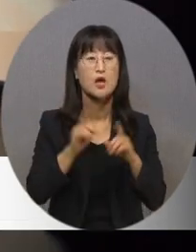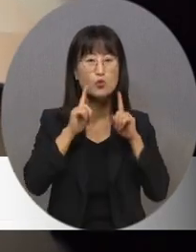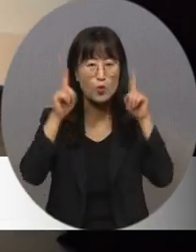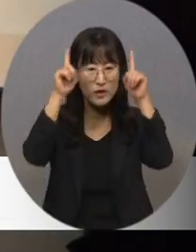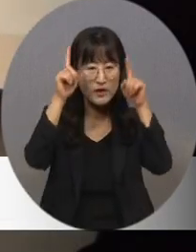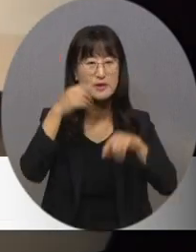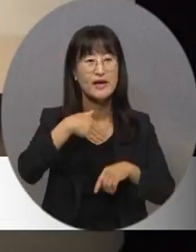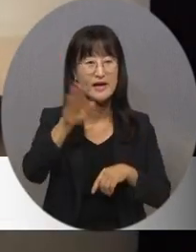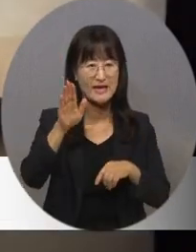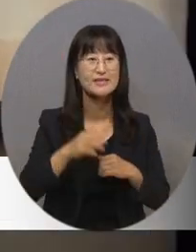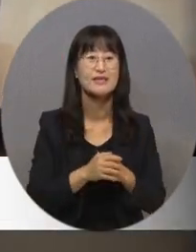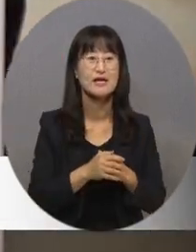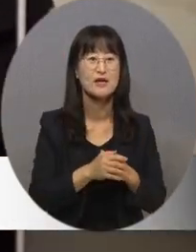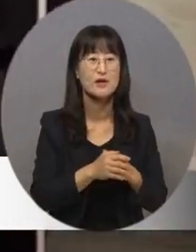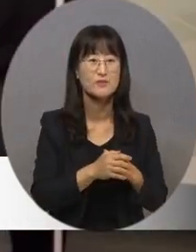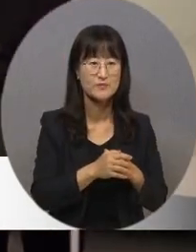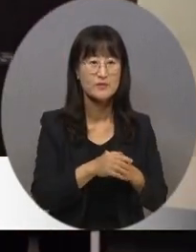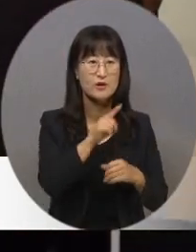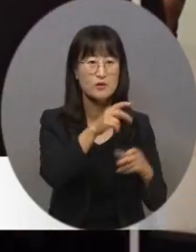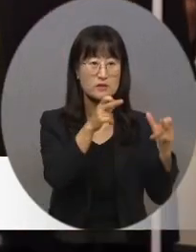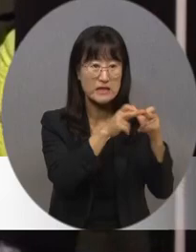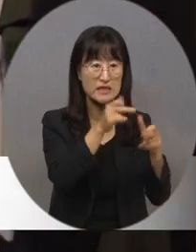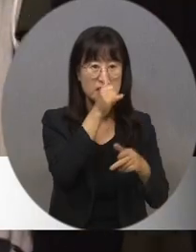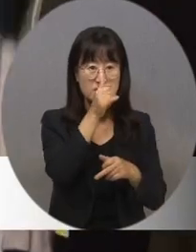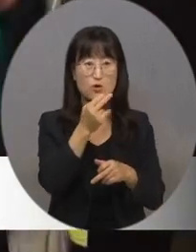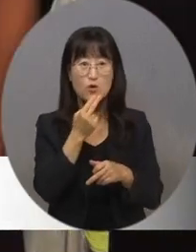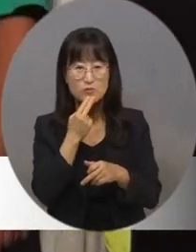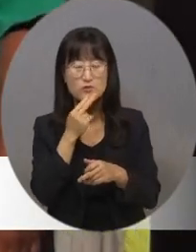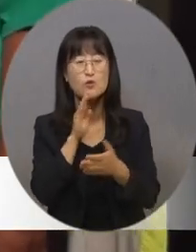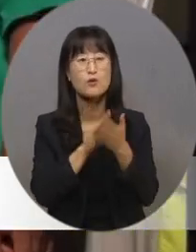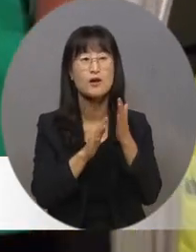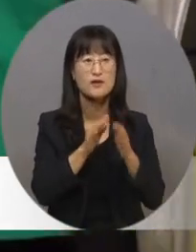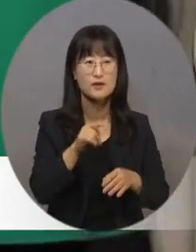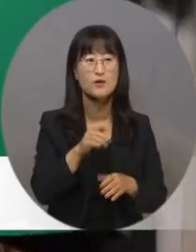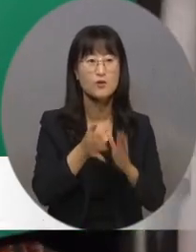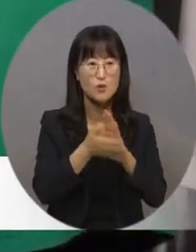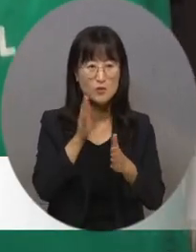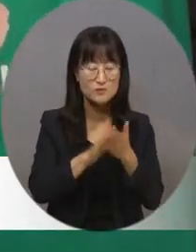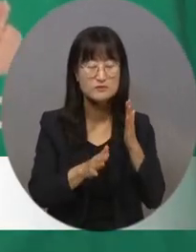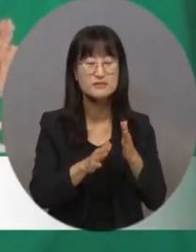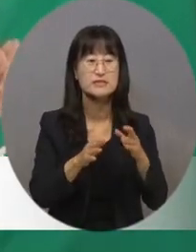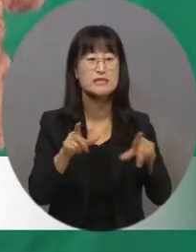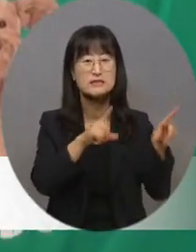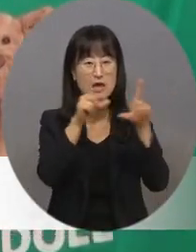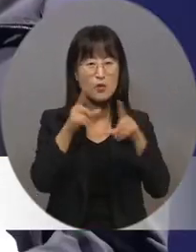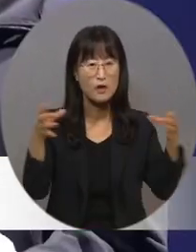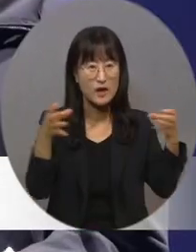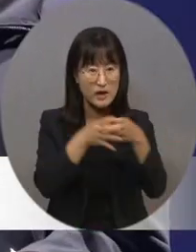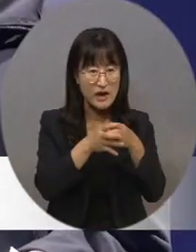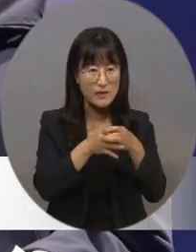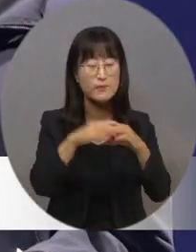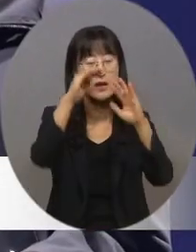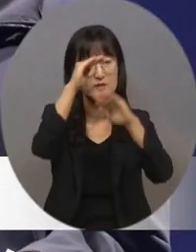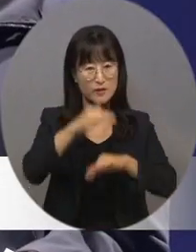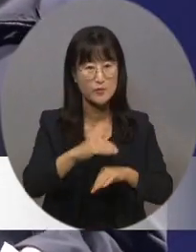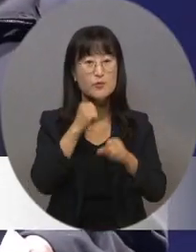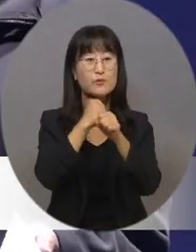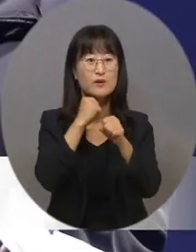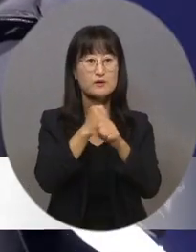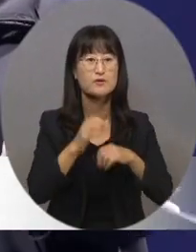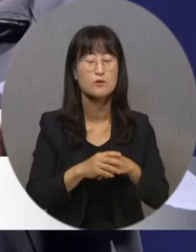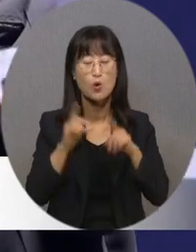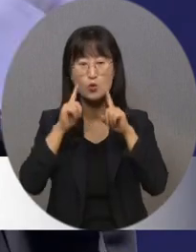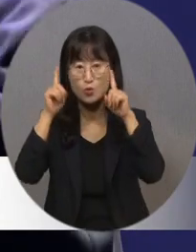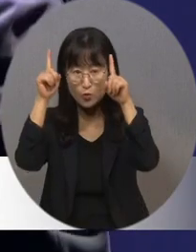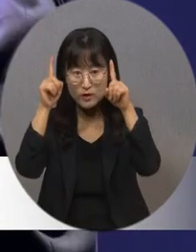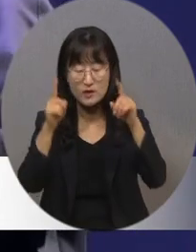도깨비 이야기를 비장애인과 장애인의 삶으로 비교하며 감상할 수 있는 연극입니다. 도깨비들이